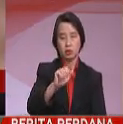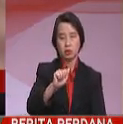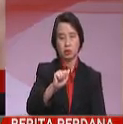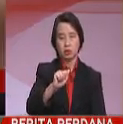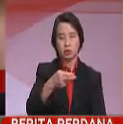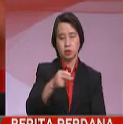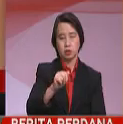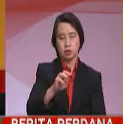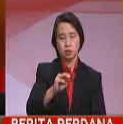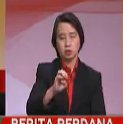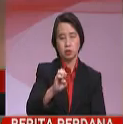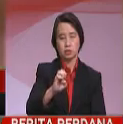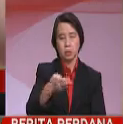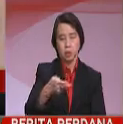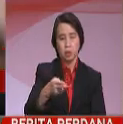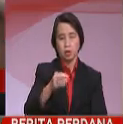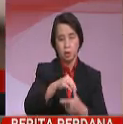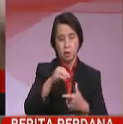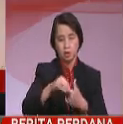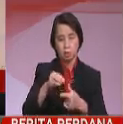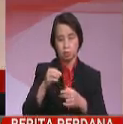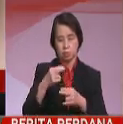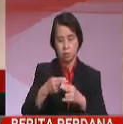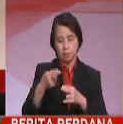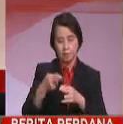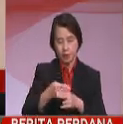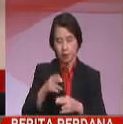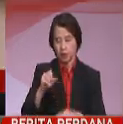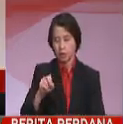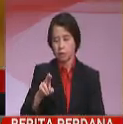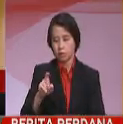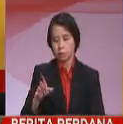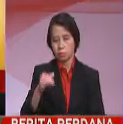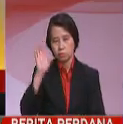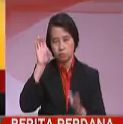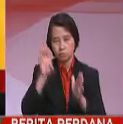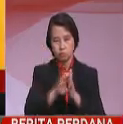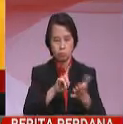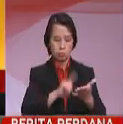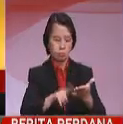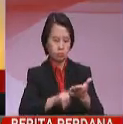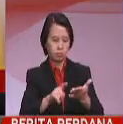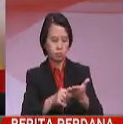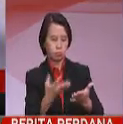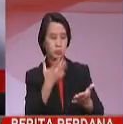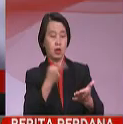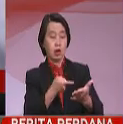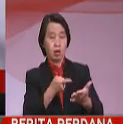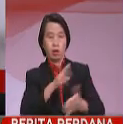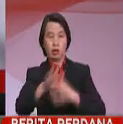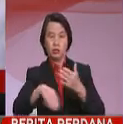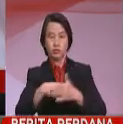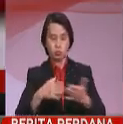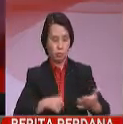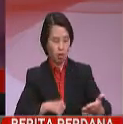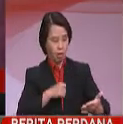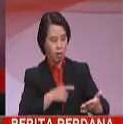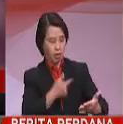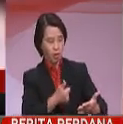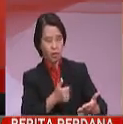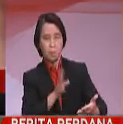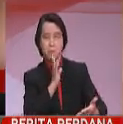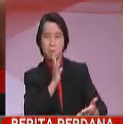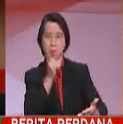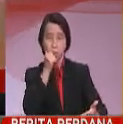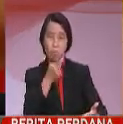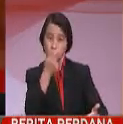Su, beliau kini menjadi tumpuan apabila video berkenaan tular selepas dimuat naik semutar guide. Rata-rata warga net berbangga dengan reaksi